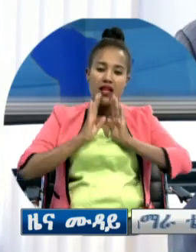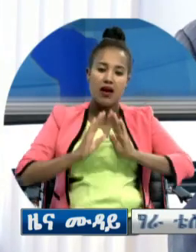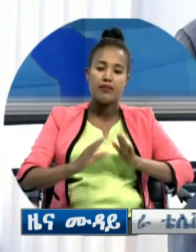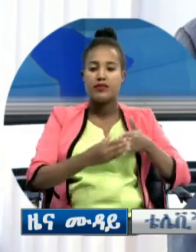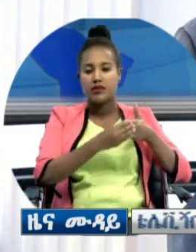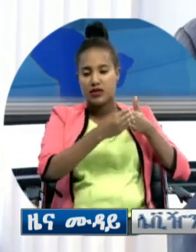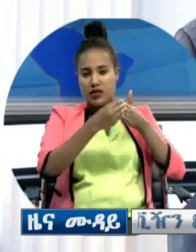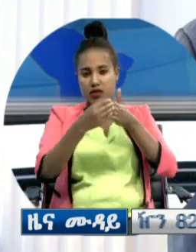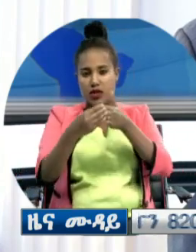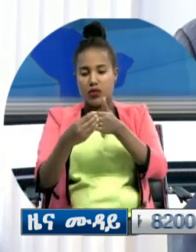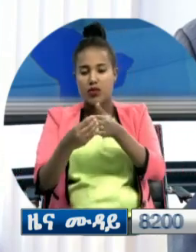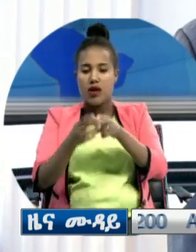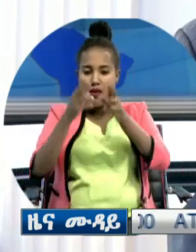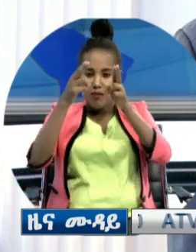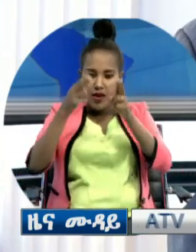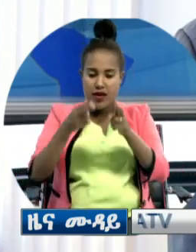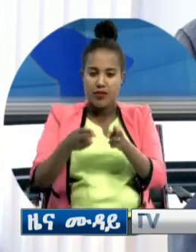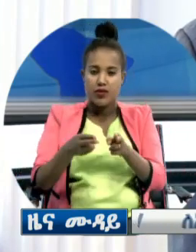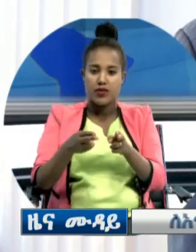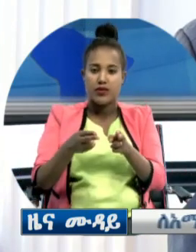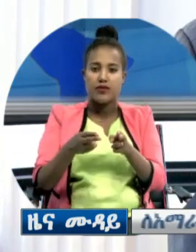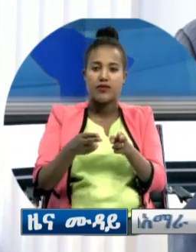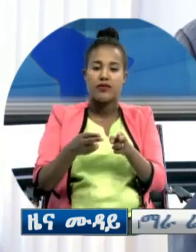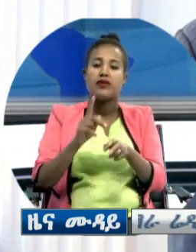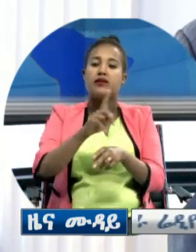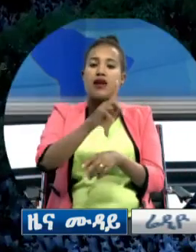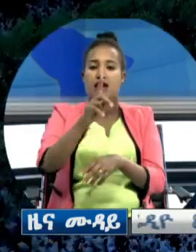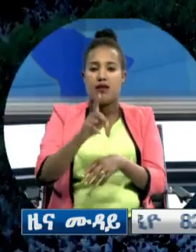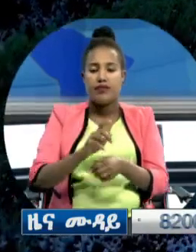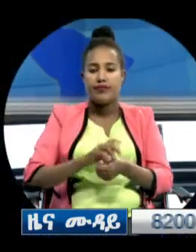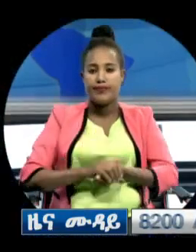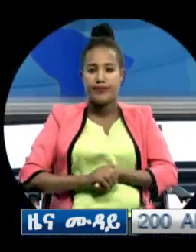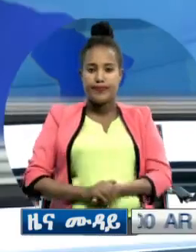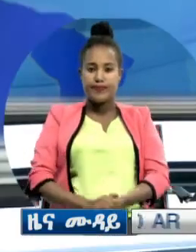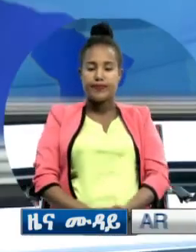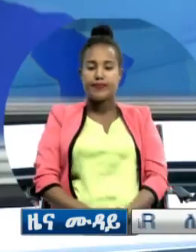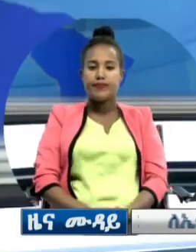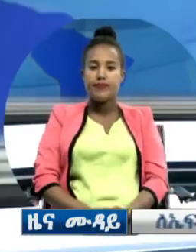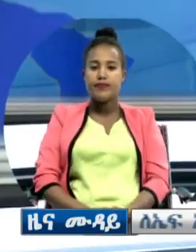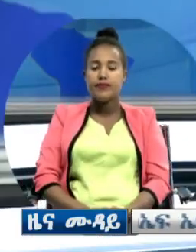እንድትሰኙ በአክብሮት ጠይቃለሁ።